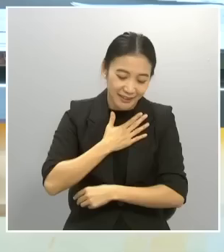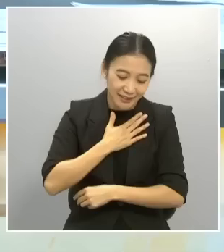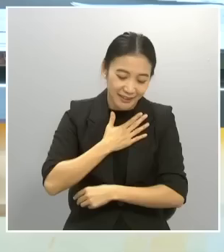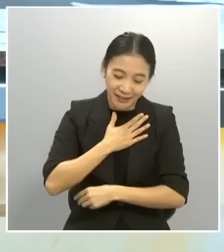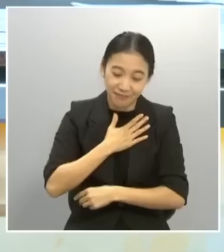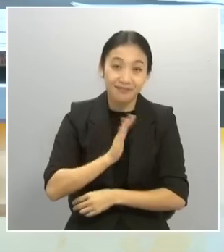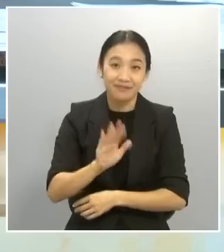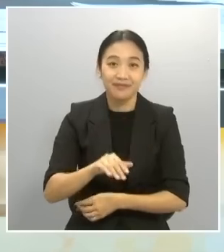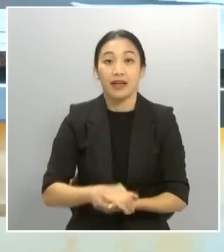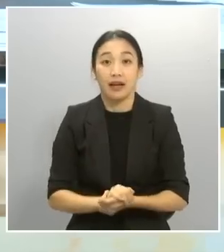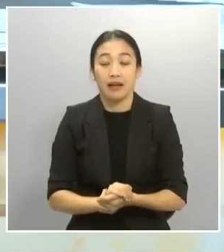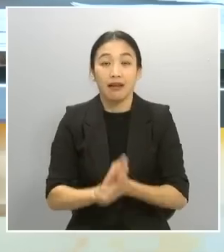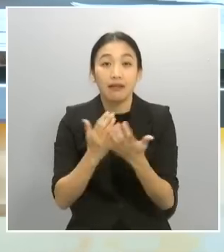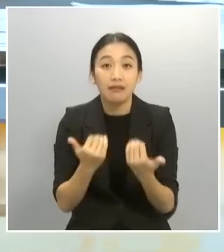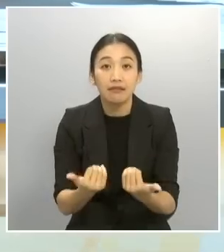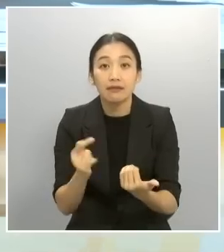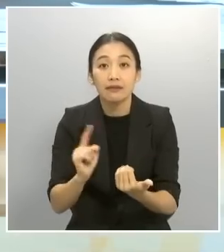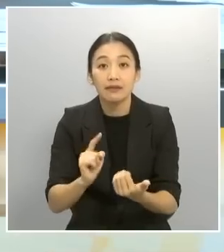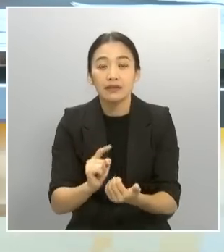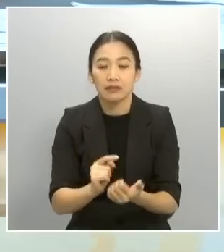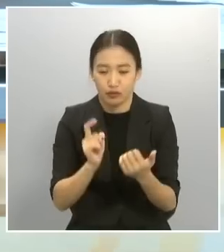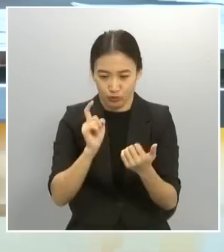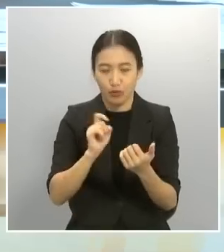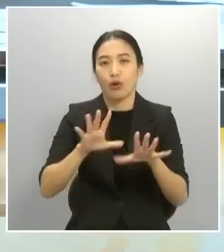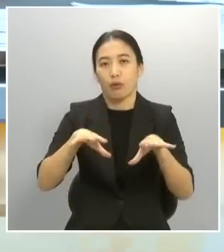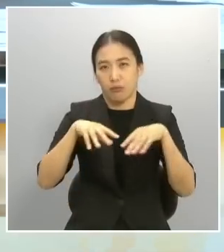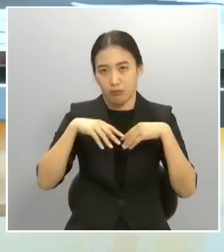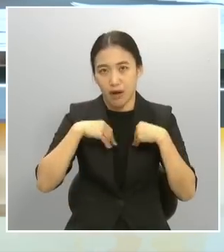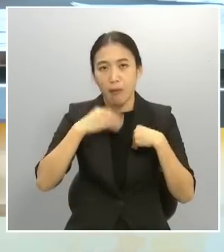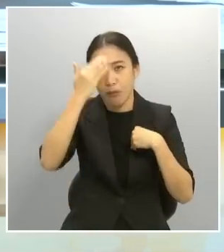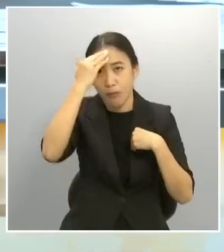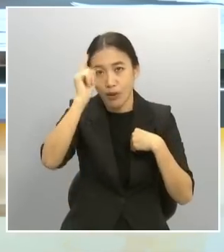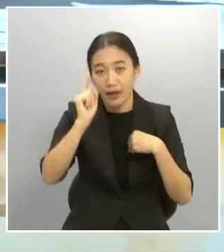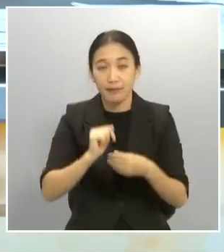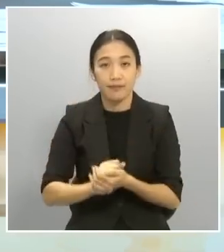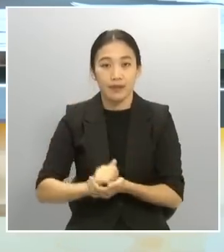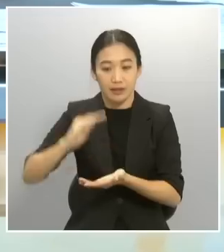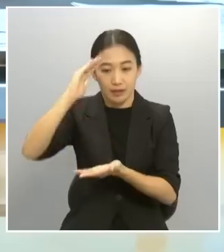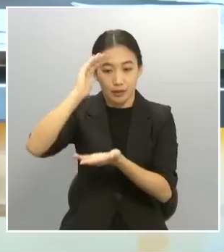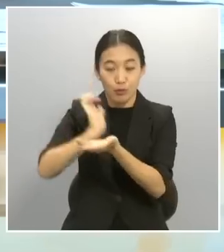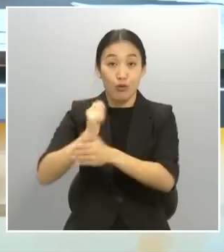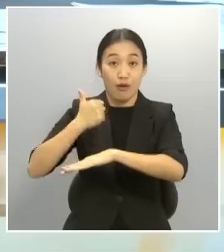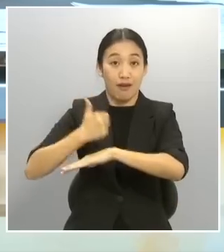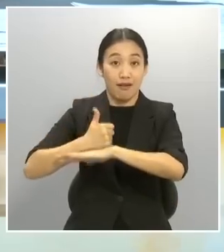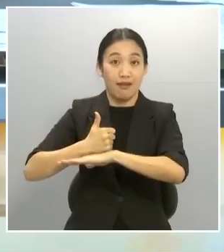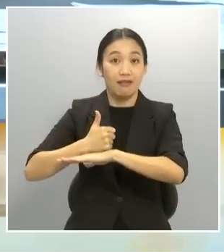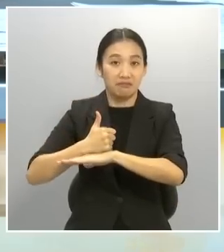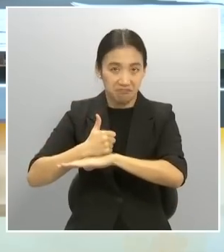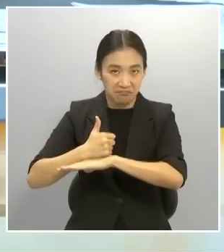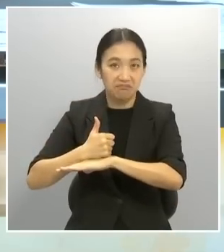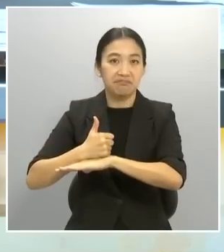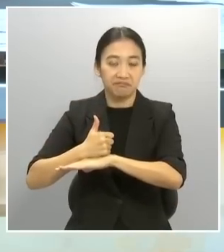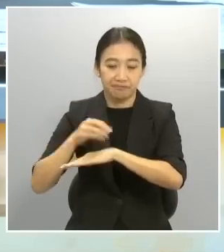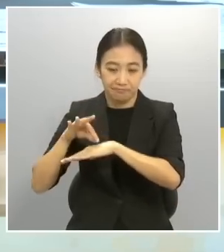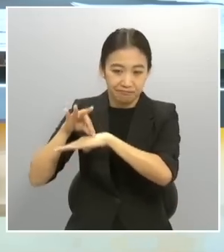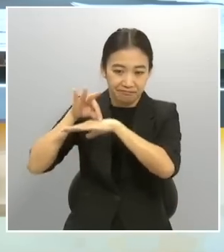มาดูประเด็นคือตอนนี้เนี่ยต้องยอมรับด้วยความเคารพนะท่านผบตร.พลตำรวจเอกดำรงศักดิ์กิตติประภัทรท่านขึ้นมารับตำแหน่ง